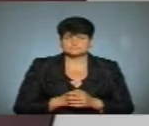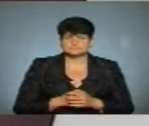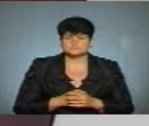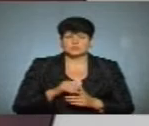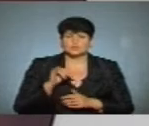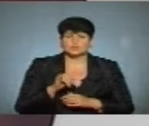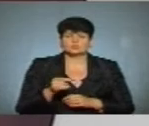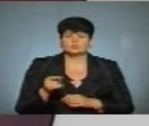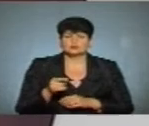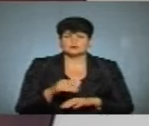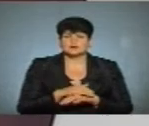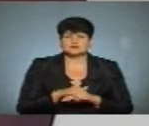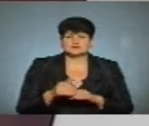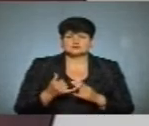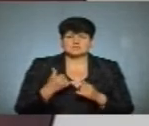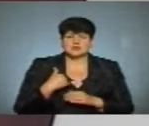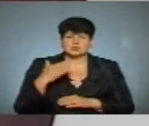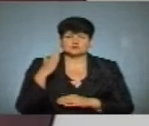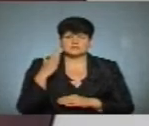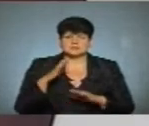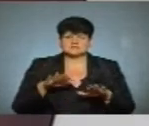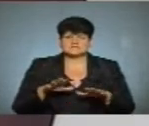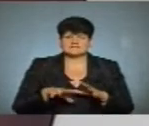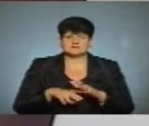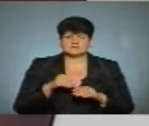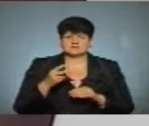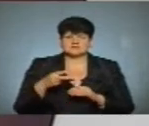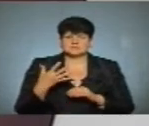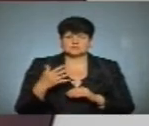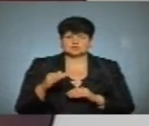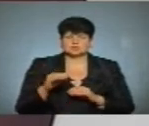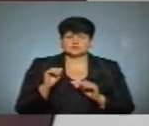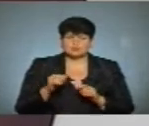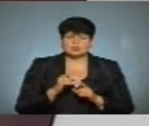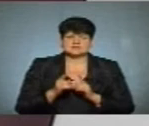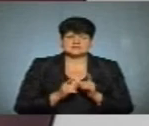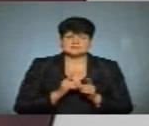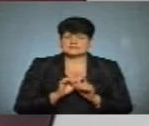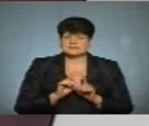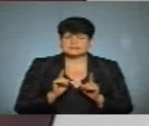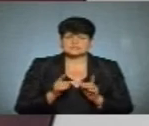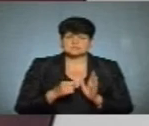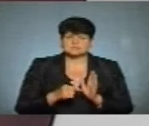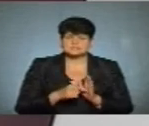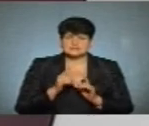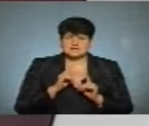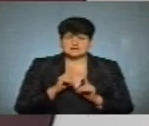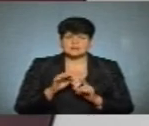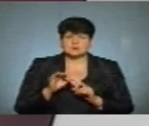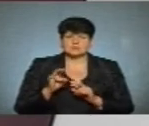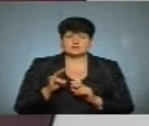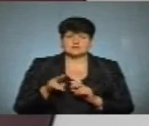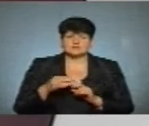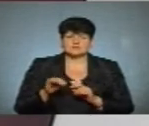У Тернополі адресу для голосування на місцевих виборах 25 жовтня можна змінити не лише в міськраді, але й онлайн.